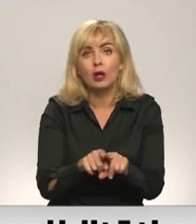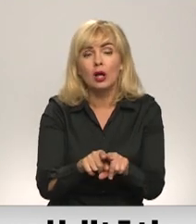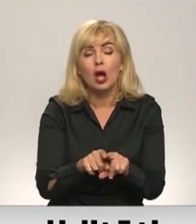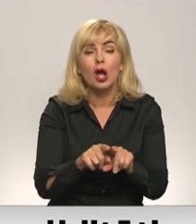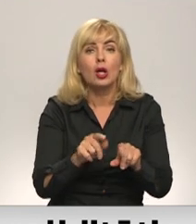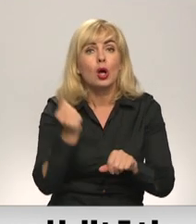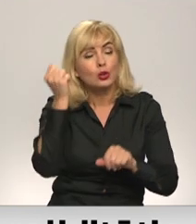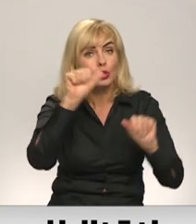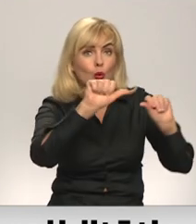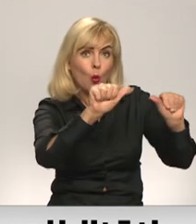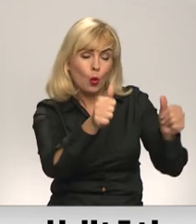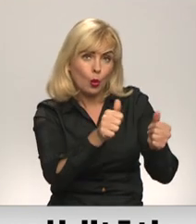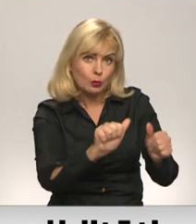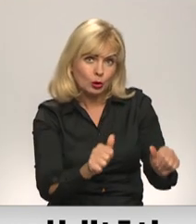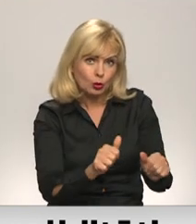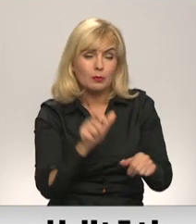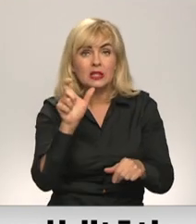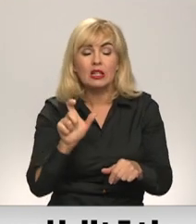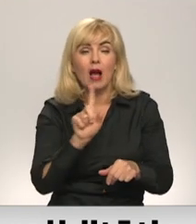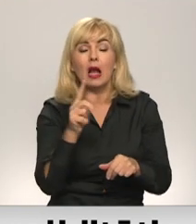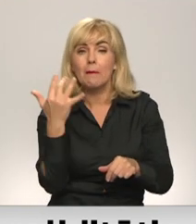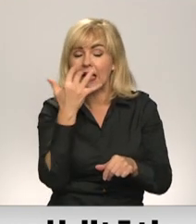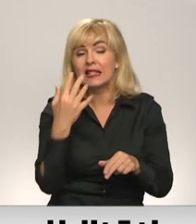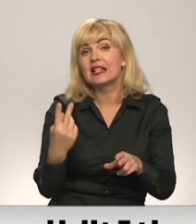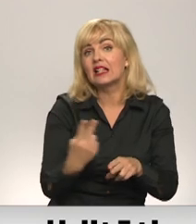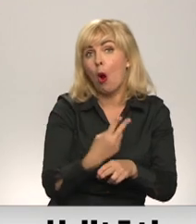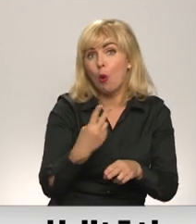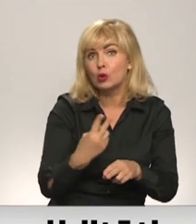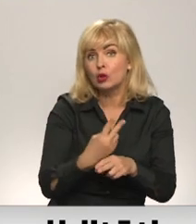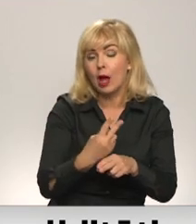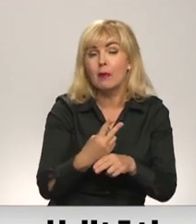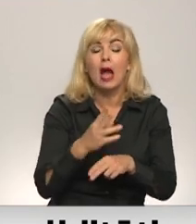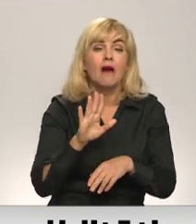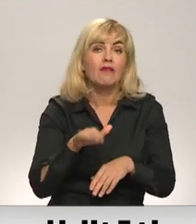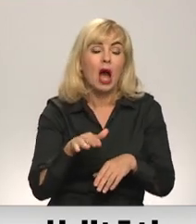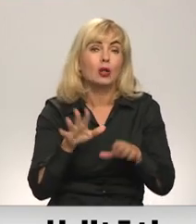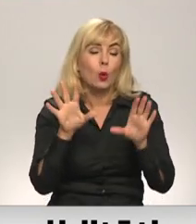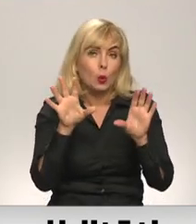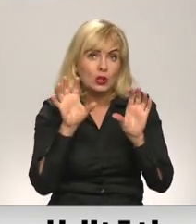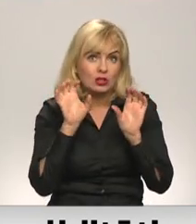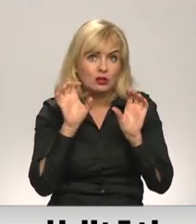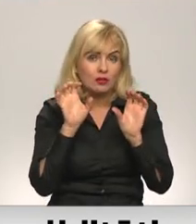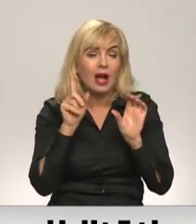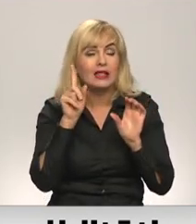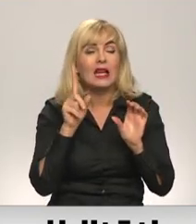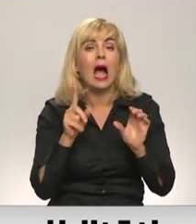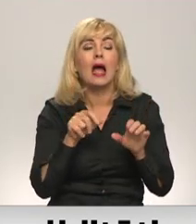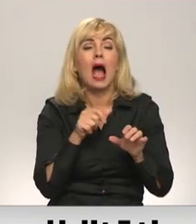skulptūras, kuras īstenībā cilvēks ar redzes traucējumiem var uztvert ar